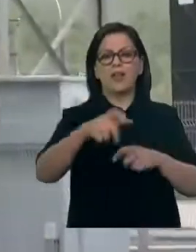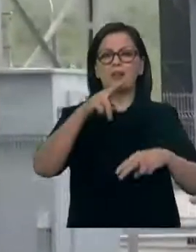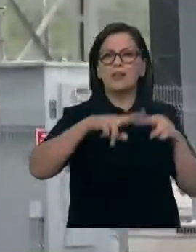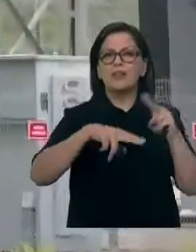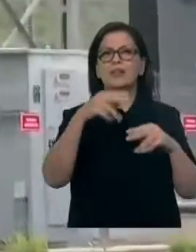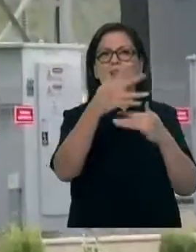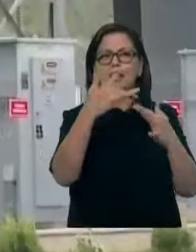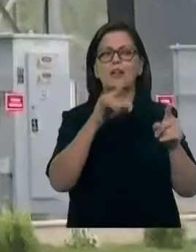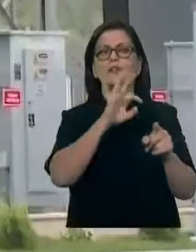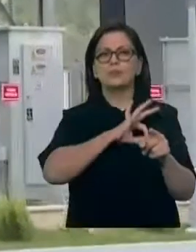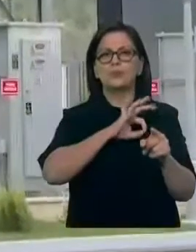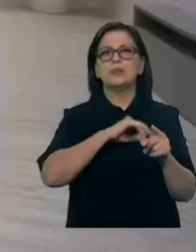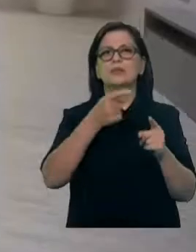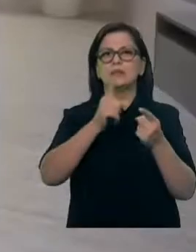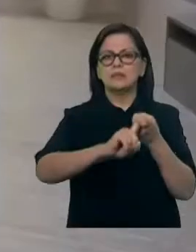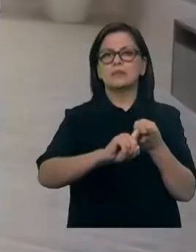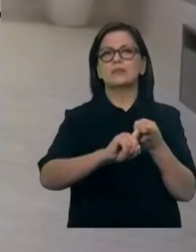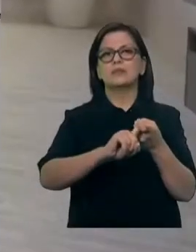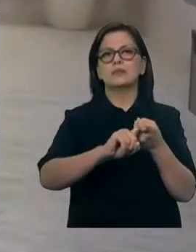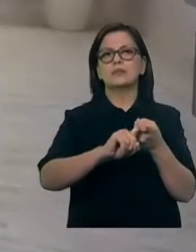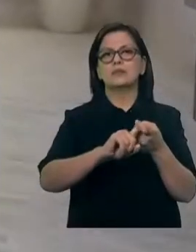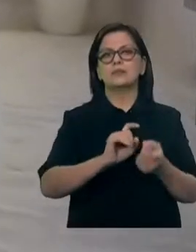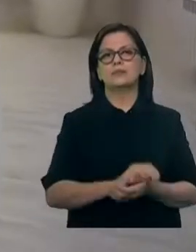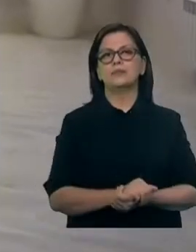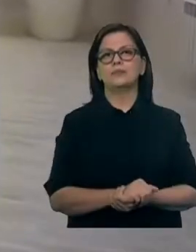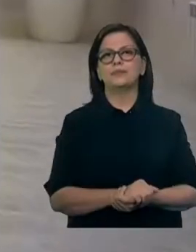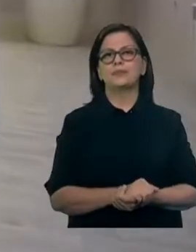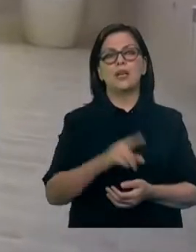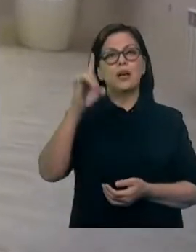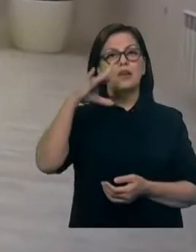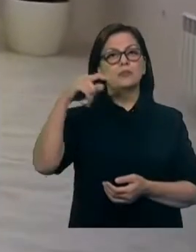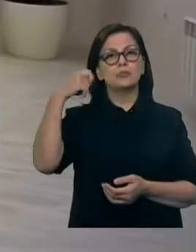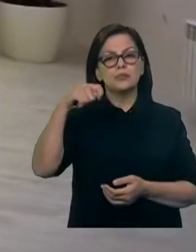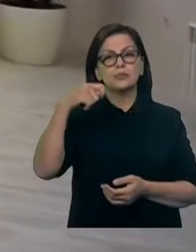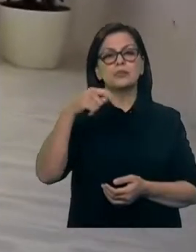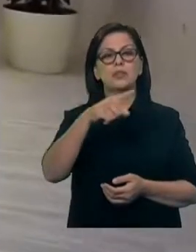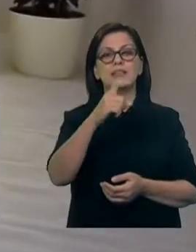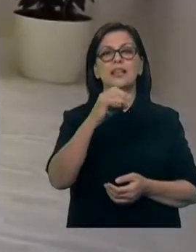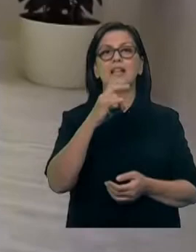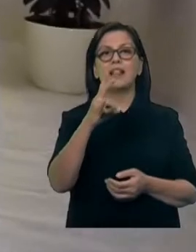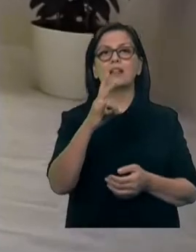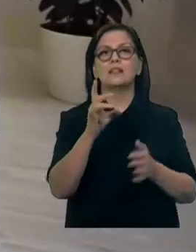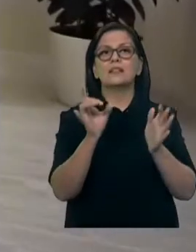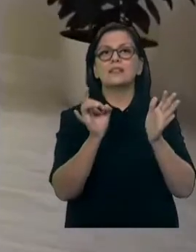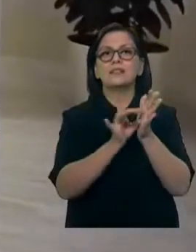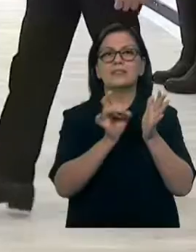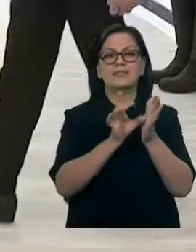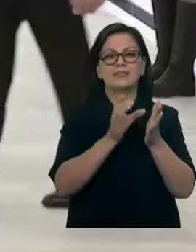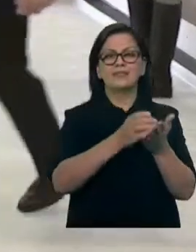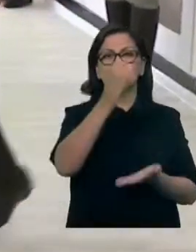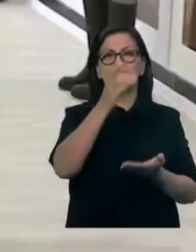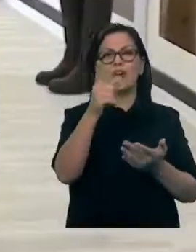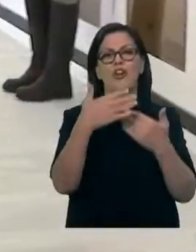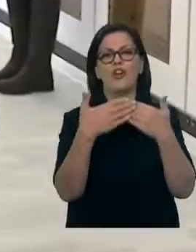şirkətlərinin obyektlərini elektrik enerjisi ilə təmin edəcək. Prezident İlham Əliyev Zəngilan yarımstansiyasını işə salıb.